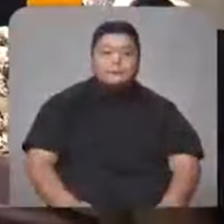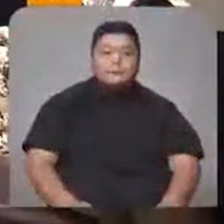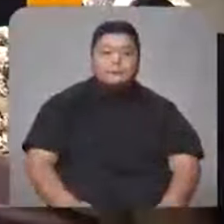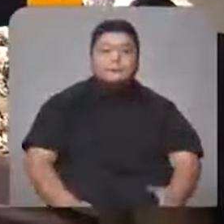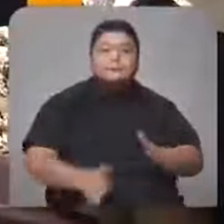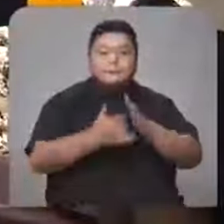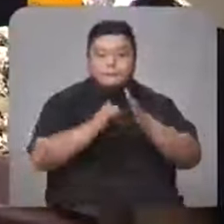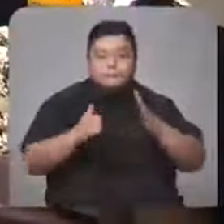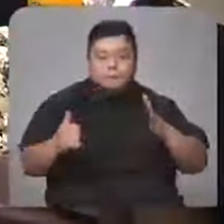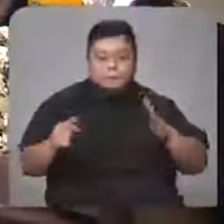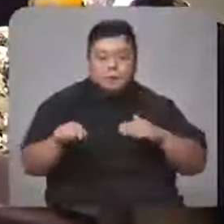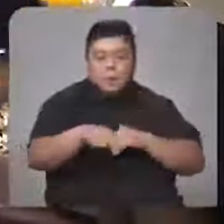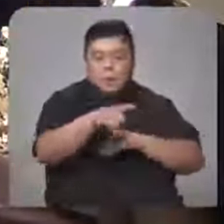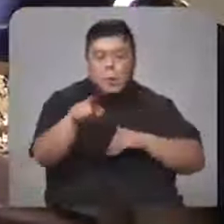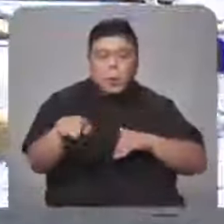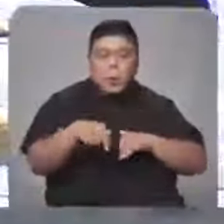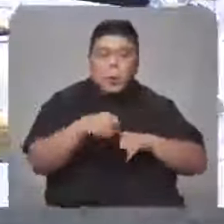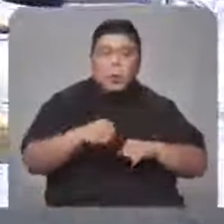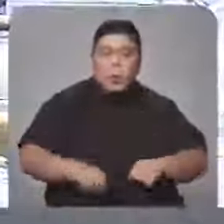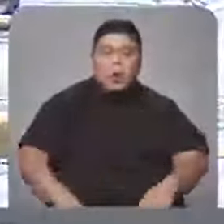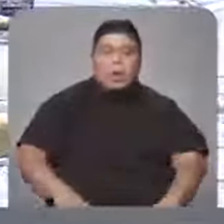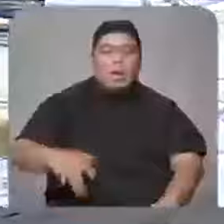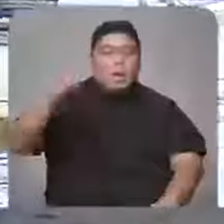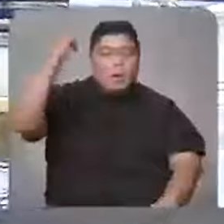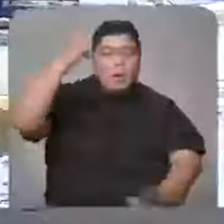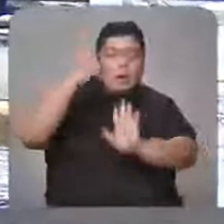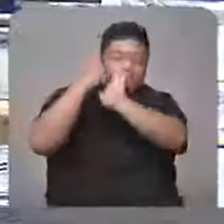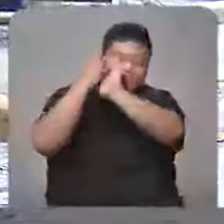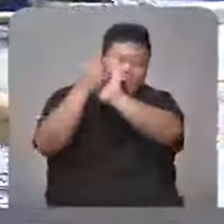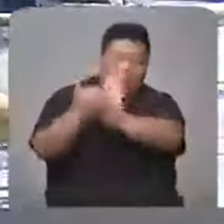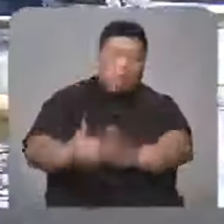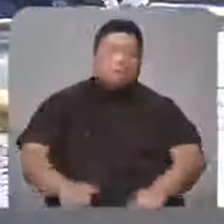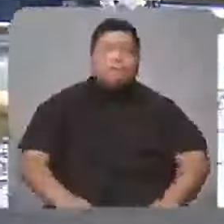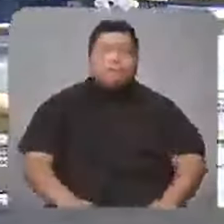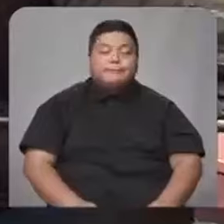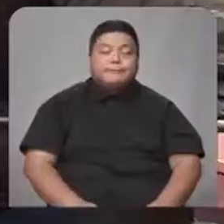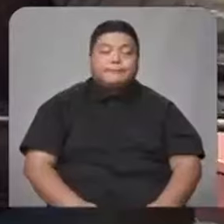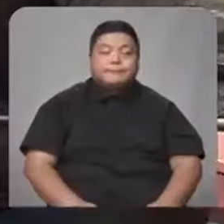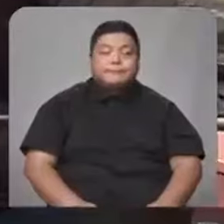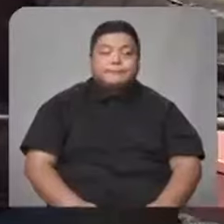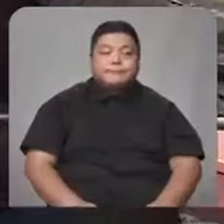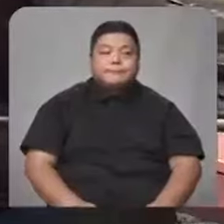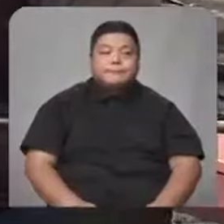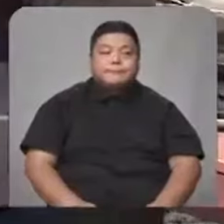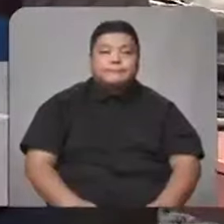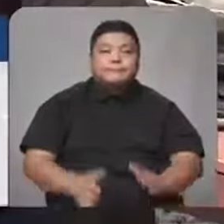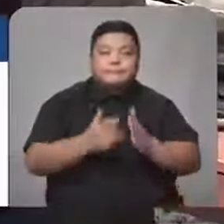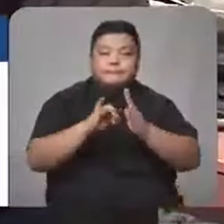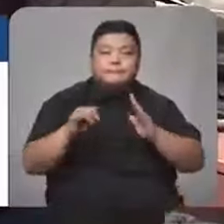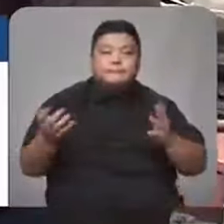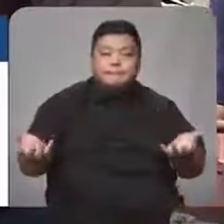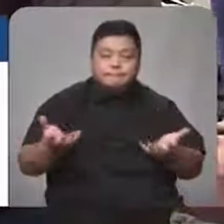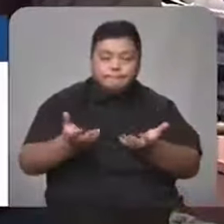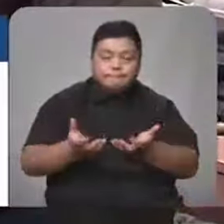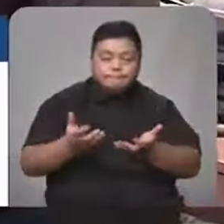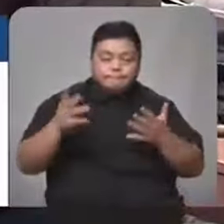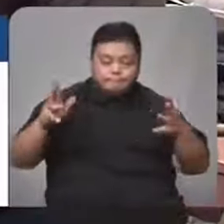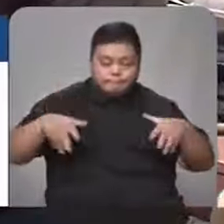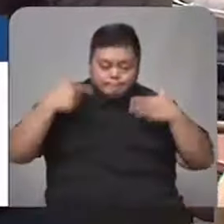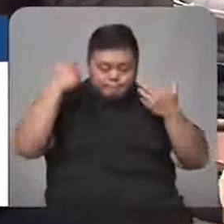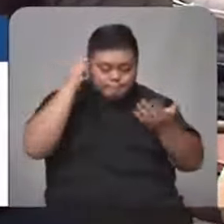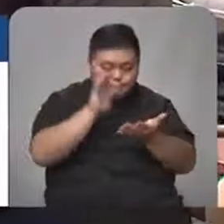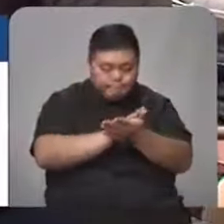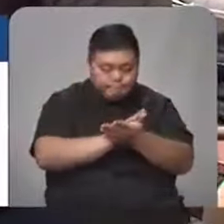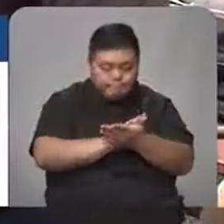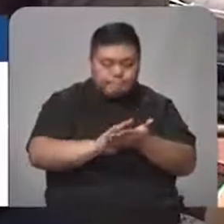가족단위 관광객들이 해변에서 불벽 더위를 시킵니다 여기 바다 가족들끼리 바다 나오니까